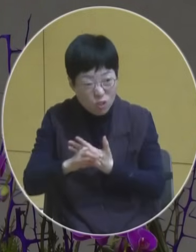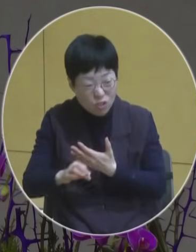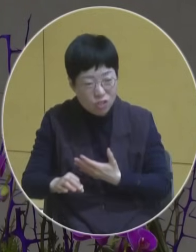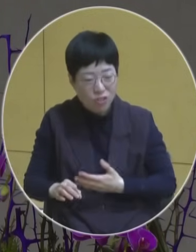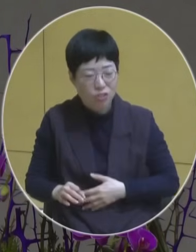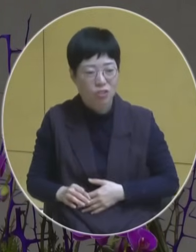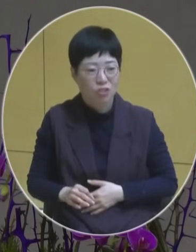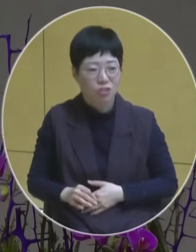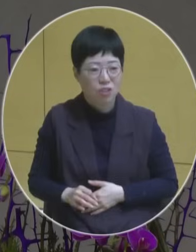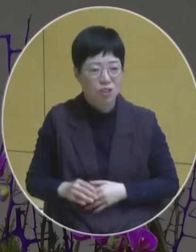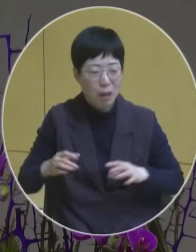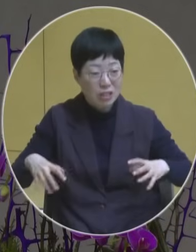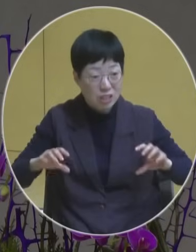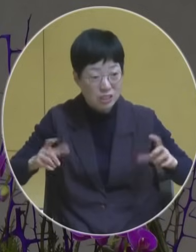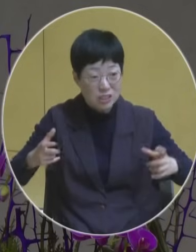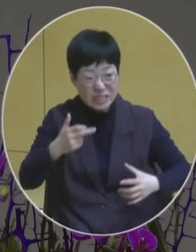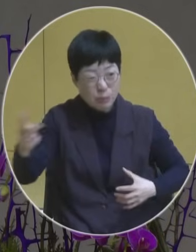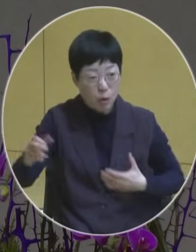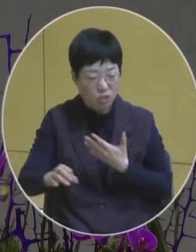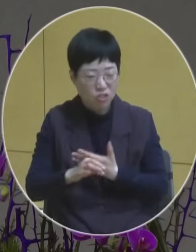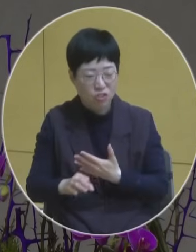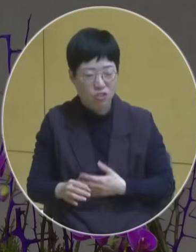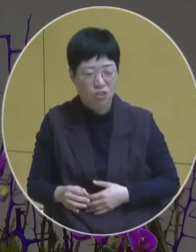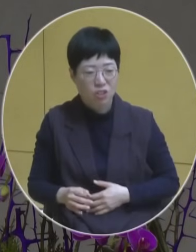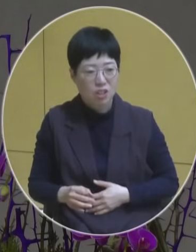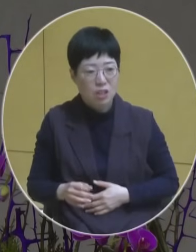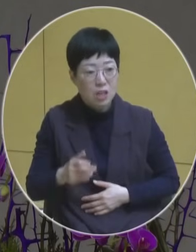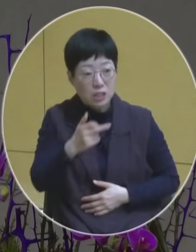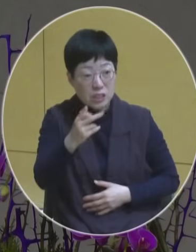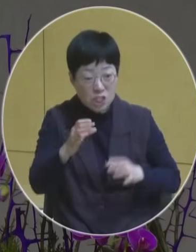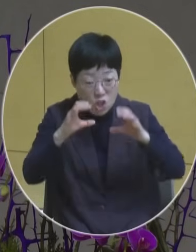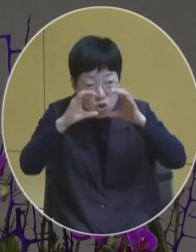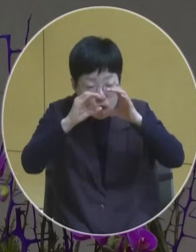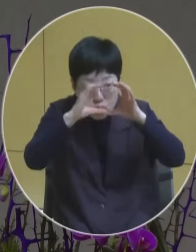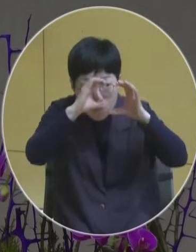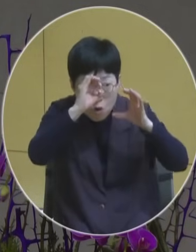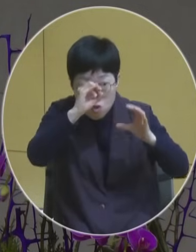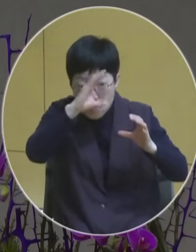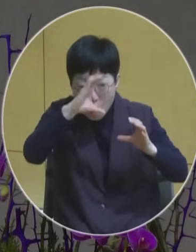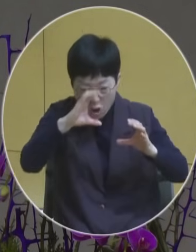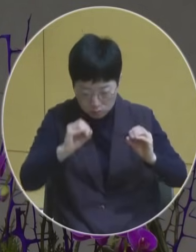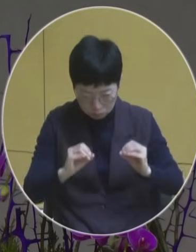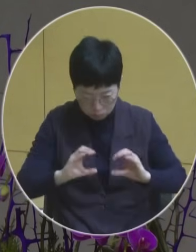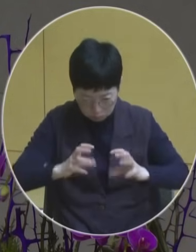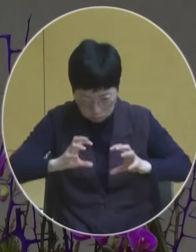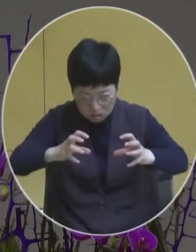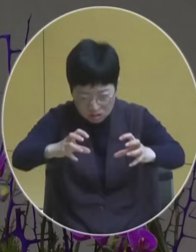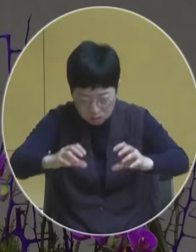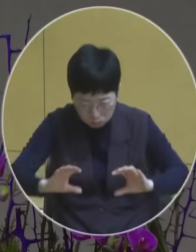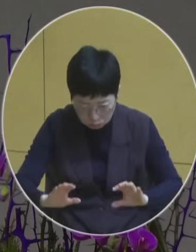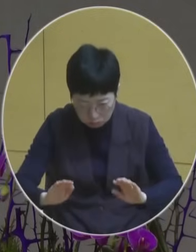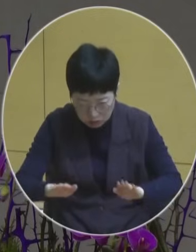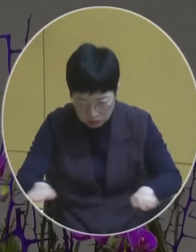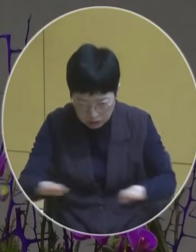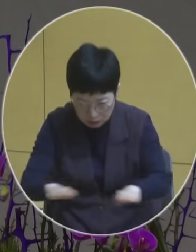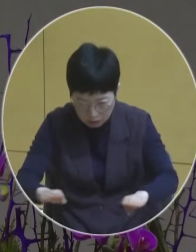때 바퀴가 크면 큰 구멍이 있다 할지라도 울퉁불퉁해도 편안하게 갈 수가